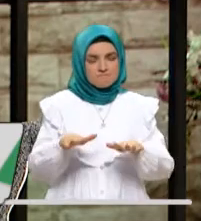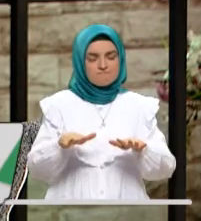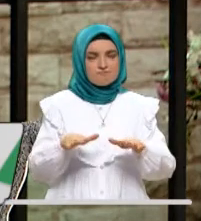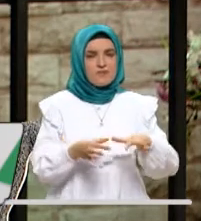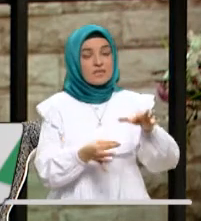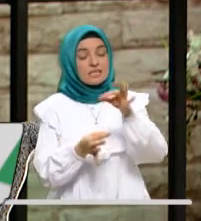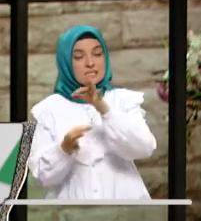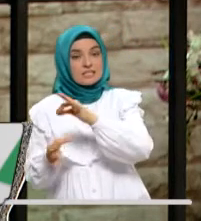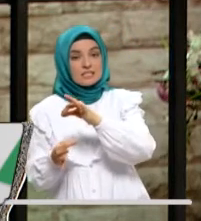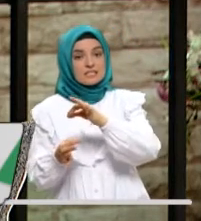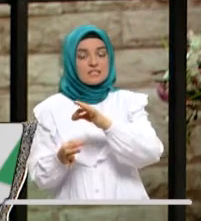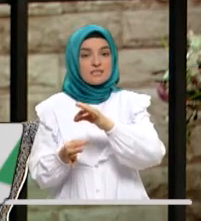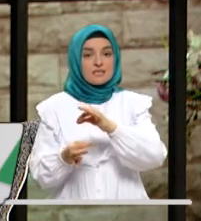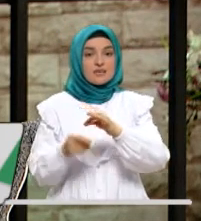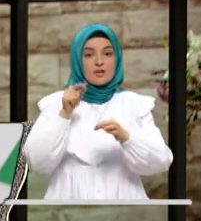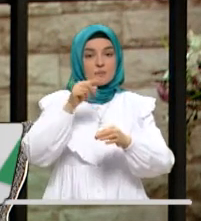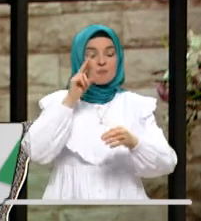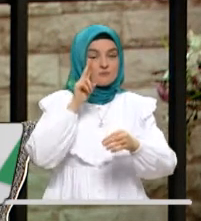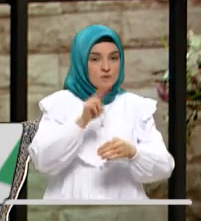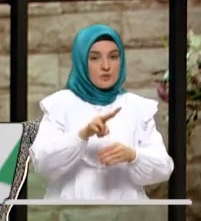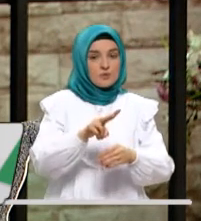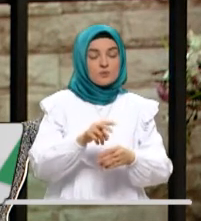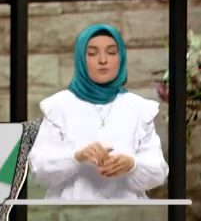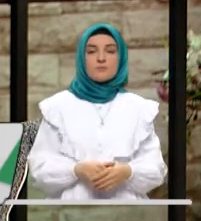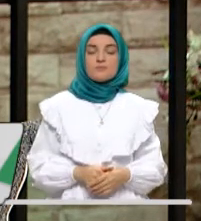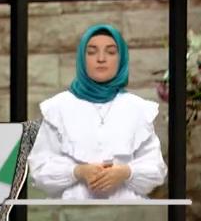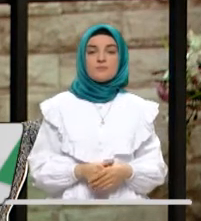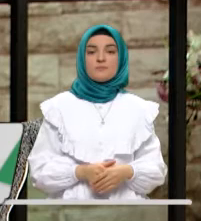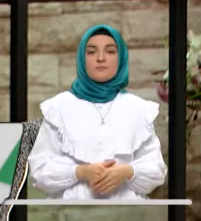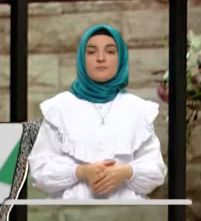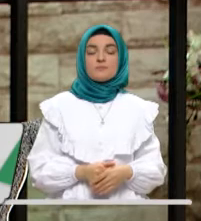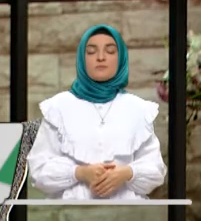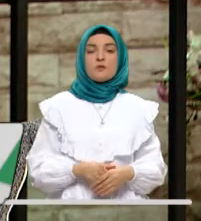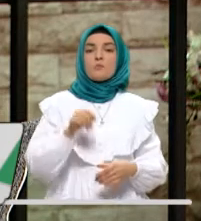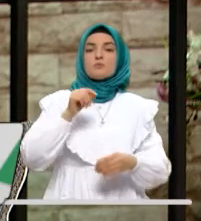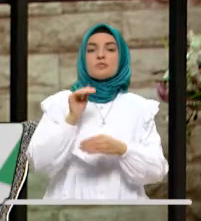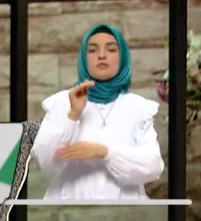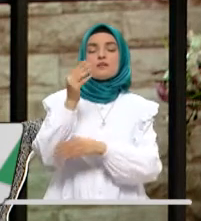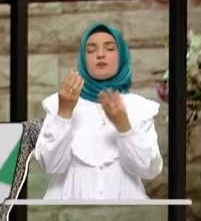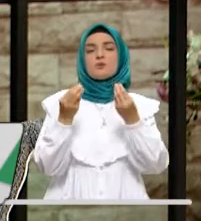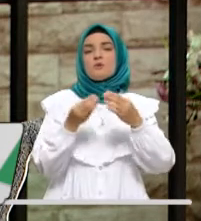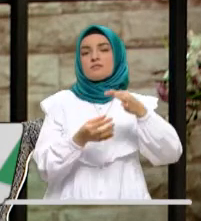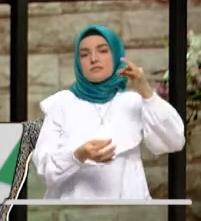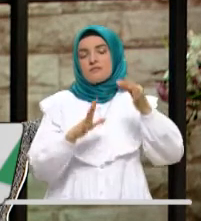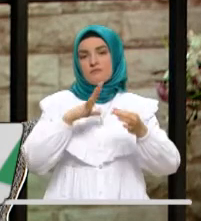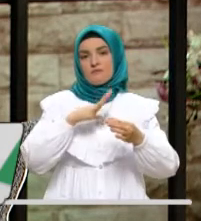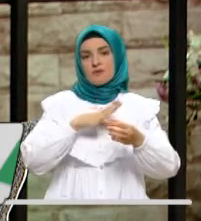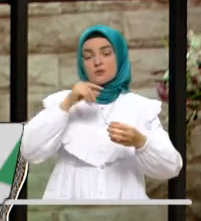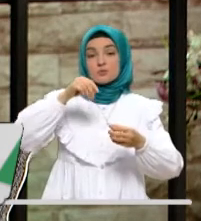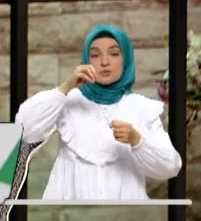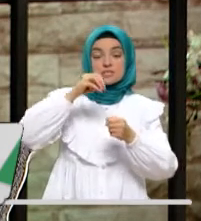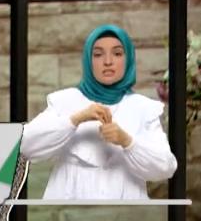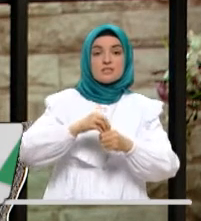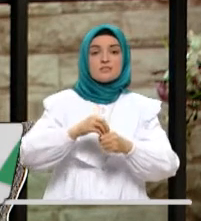olduğum insanlarda tecrübelerinden faydalandığımda bunları yaşayan çok insan var. O yüzden